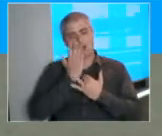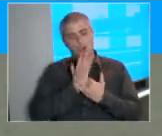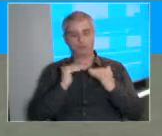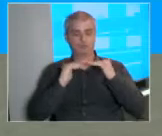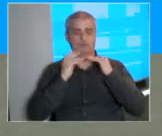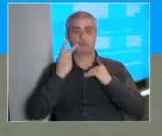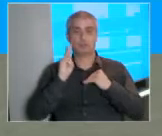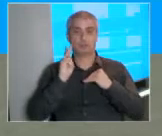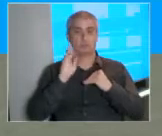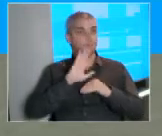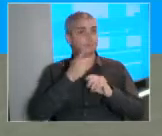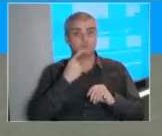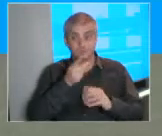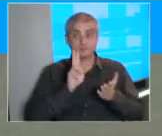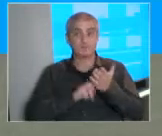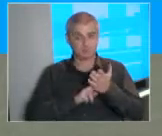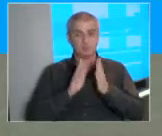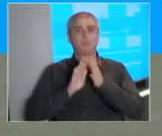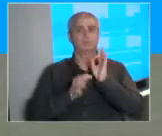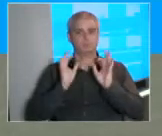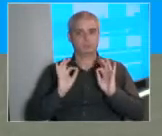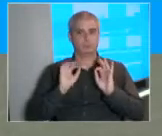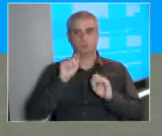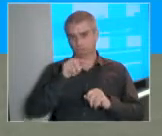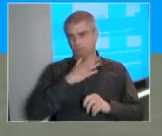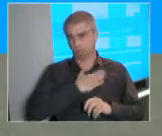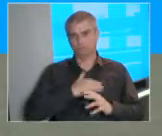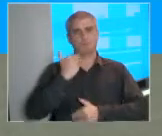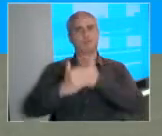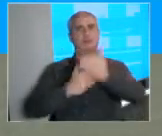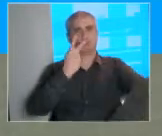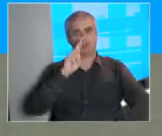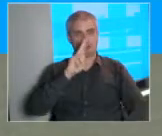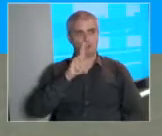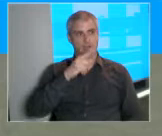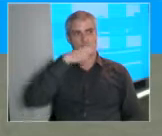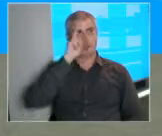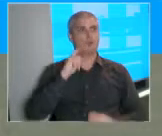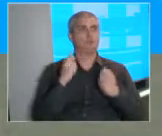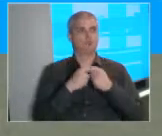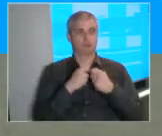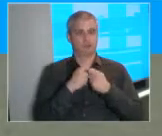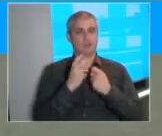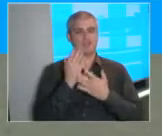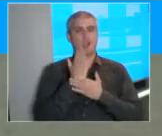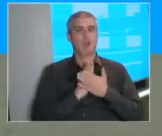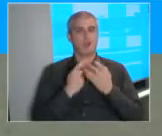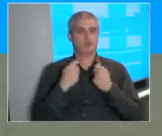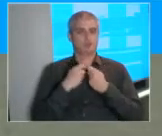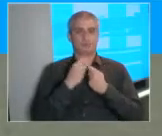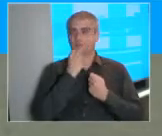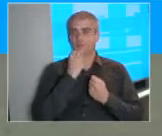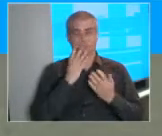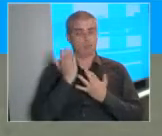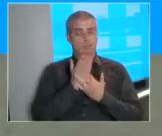יותר שוויונית. כל מה שאמרת נכון, בתי המשפט באמת שם, הם מתקדמים לעבר הורות משותפת ולעבר חלוקה משותפת של